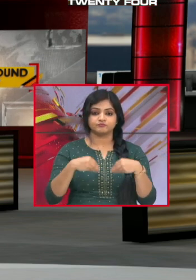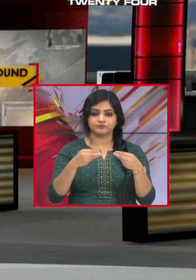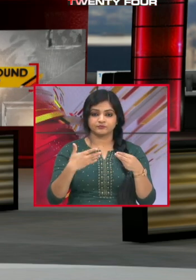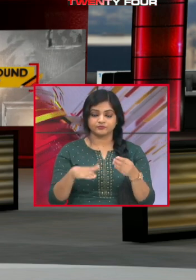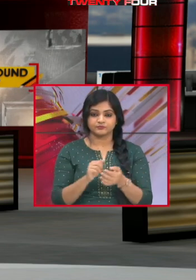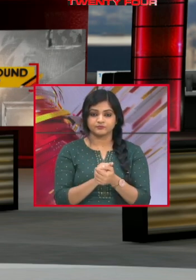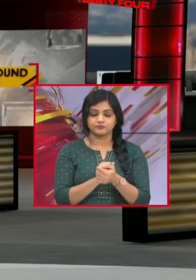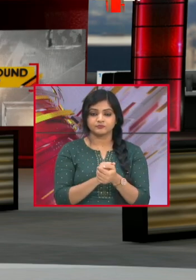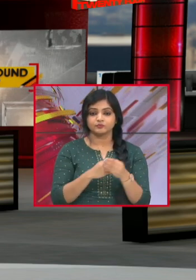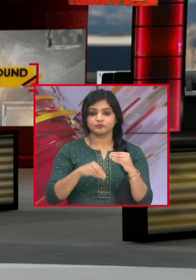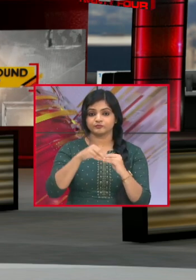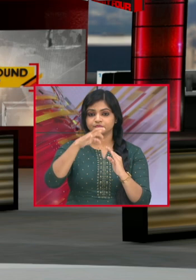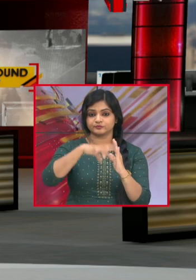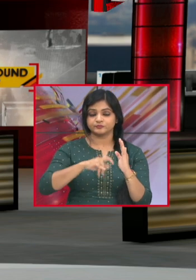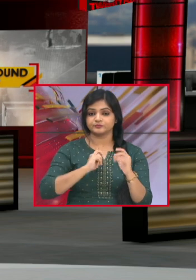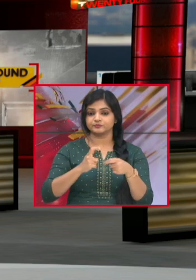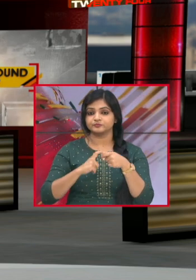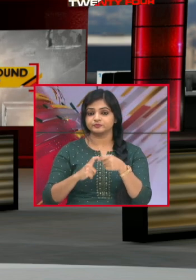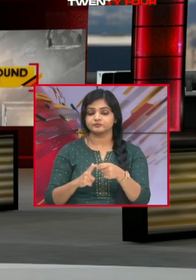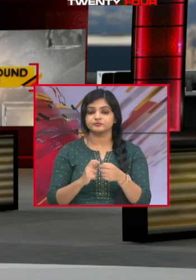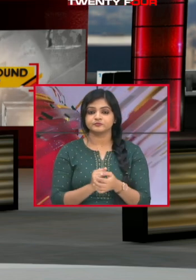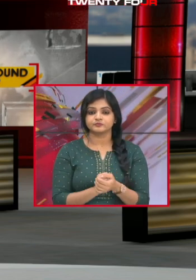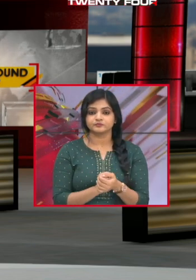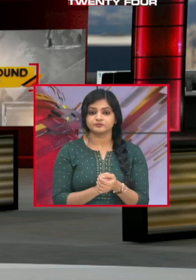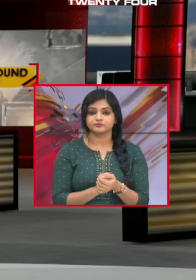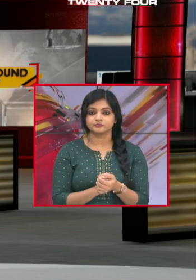അനുവദിച്ചത് ആർ അരുൺരാജ് ചേരുന്നുണ്ട് വിവരങ്ങളുമായി അരുൺരാജ് വിവരങ്ങൾ